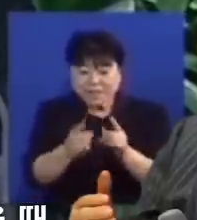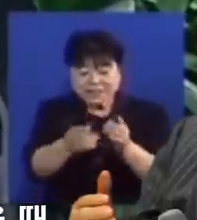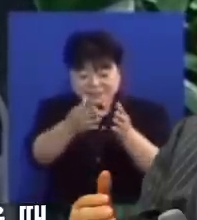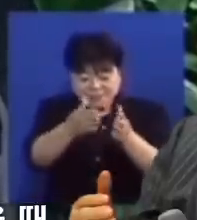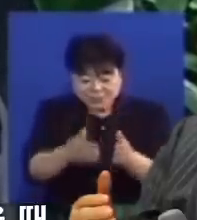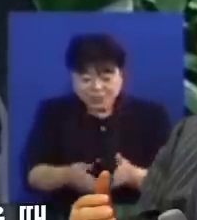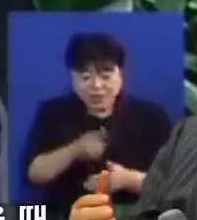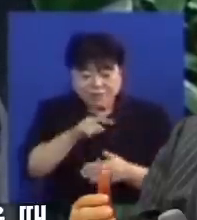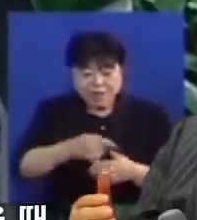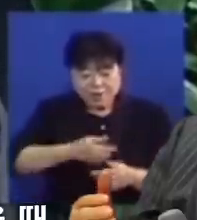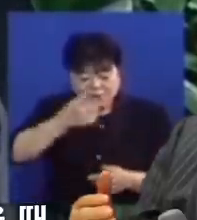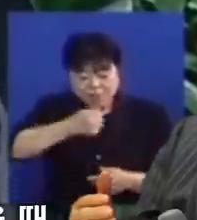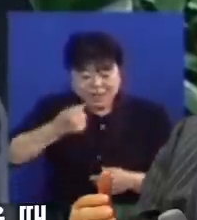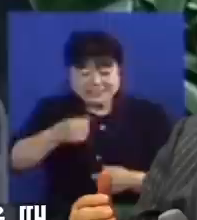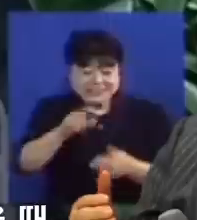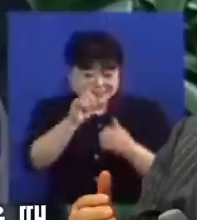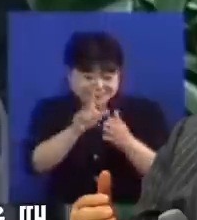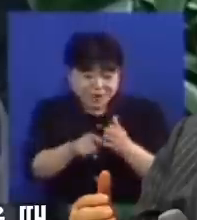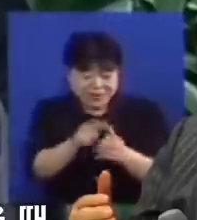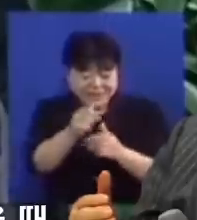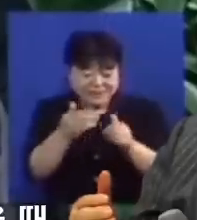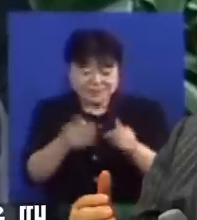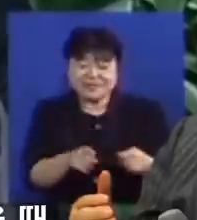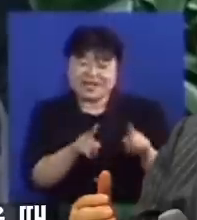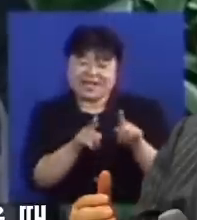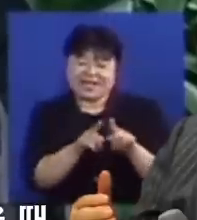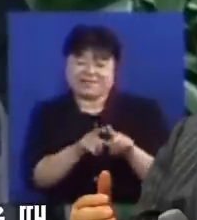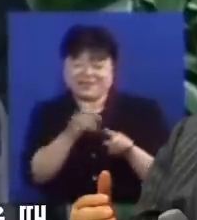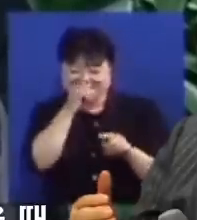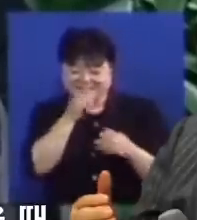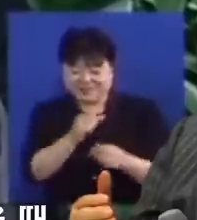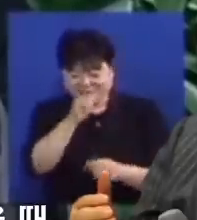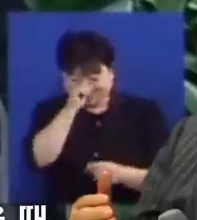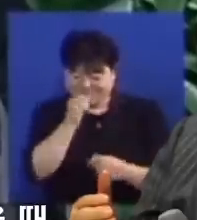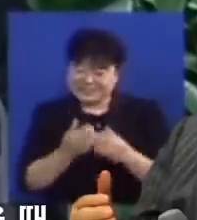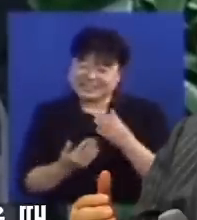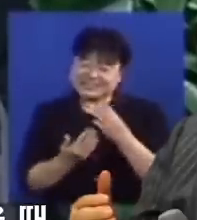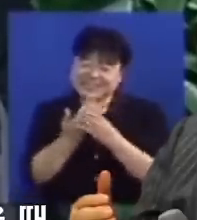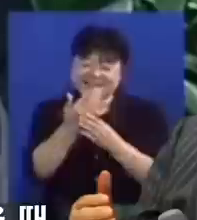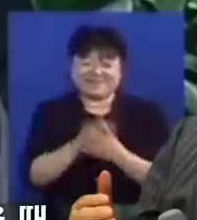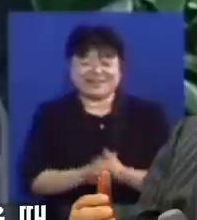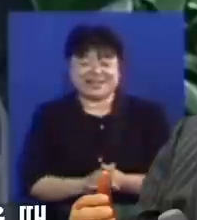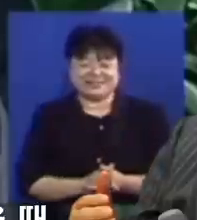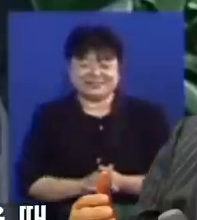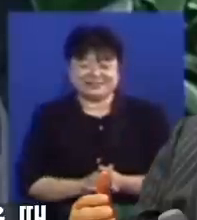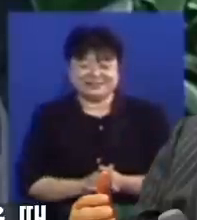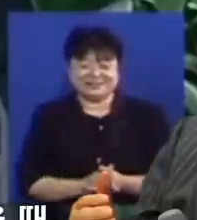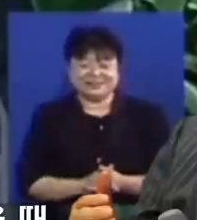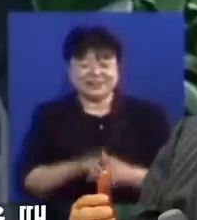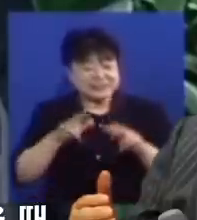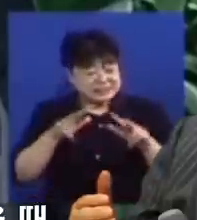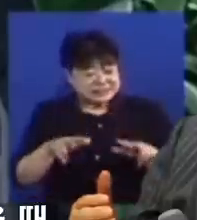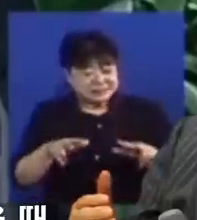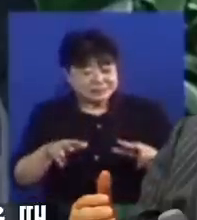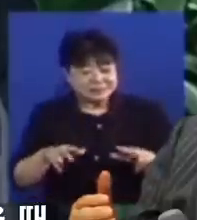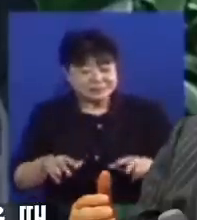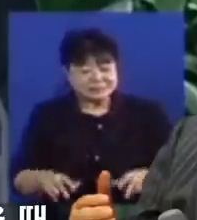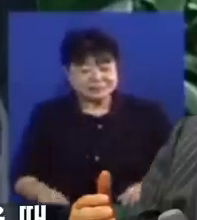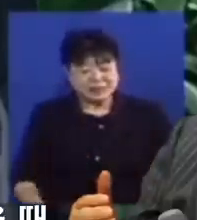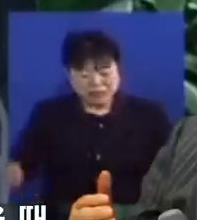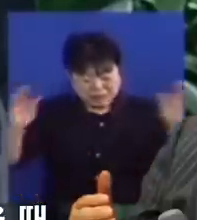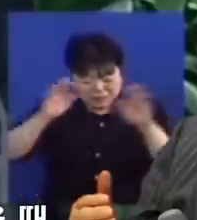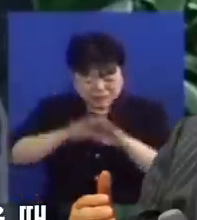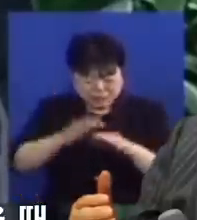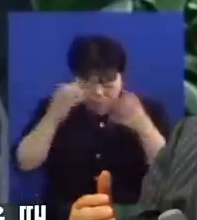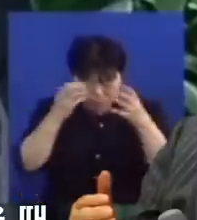통해서 마음에 꿈을 품고 있으면 하나님이 같이 계심으로 좋은 일이 생겨납니다. 아무리 현재 어둡고